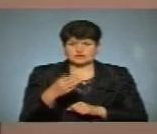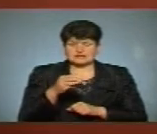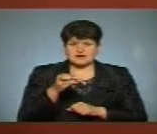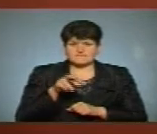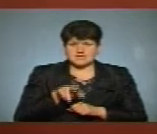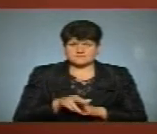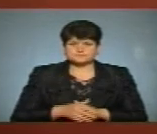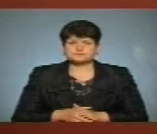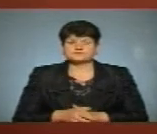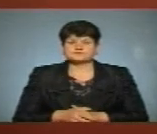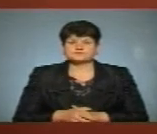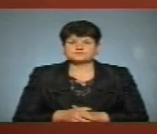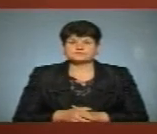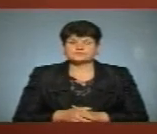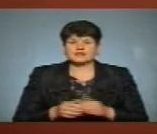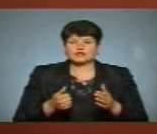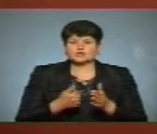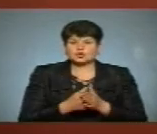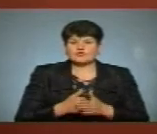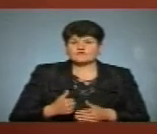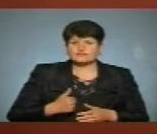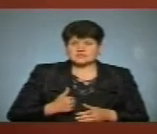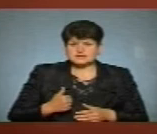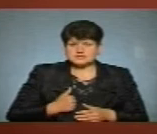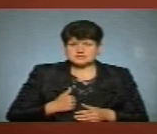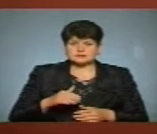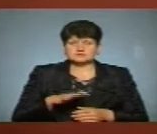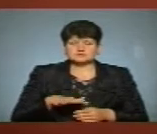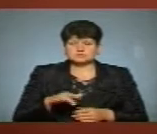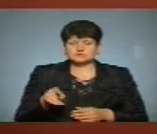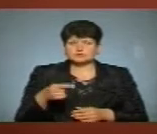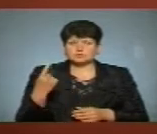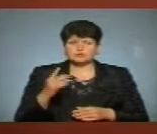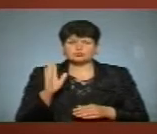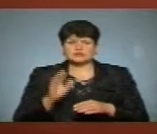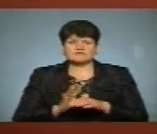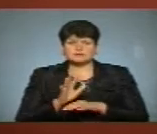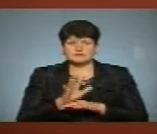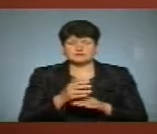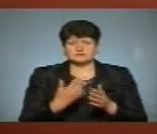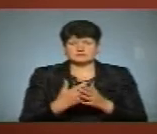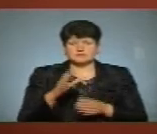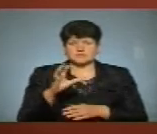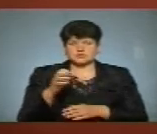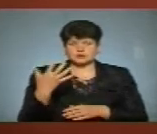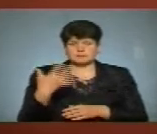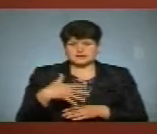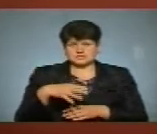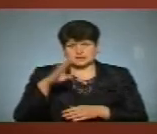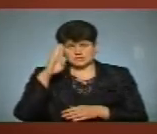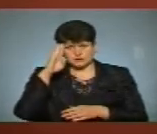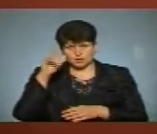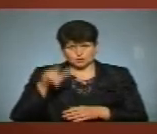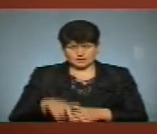травня. До війська з терен Тернопільської області буде відправлено порядка 550 юнаків.